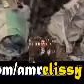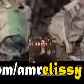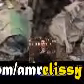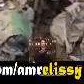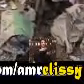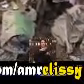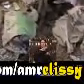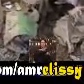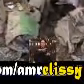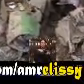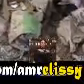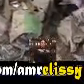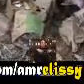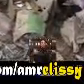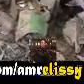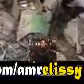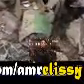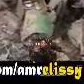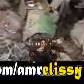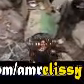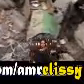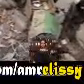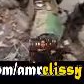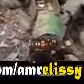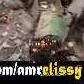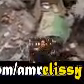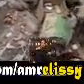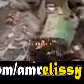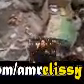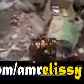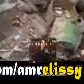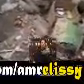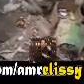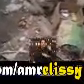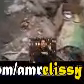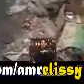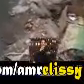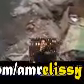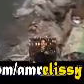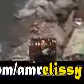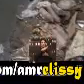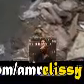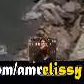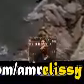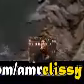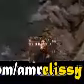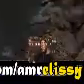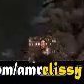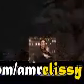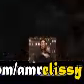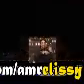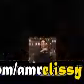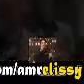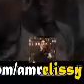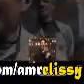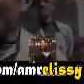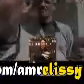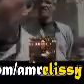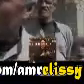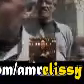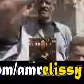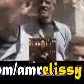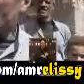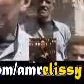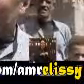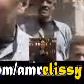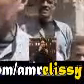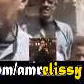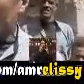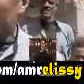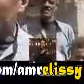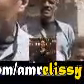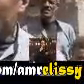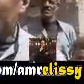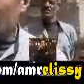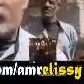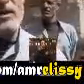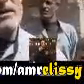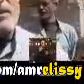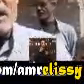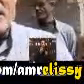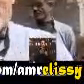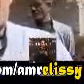للطرعه اللي هي الماشيه دي، كله بيرمي فيه الزباله والمعقبات والحاجات دي